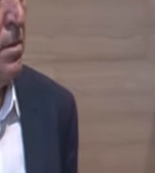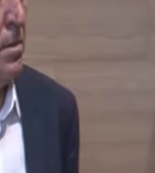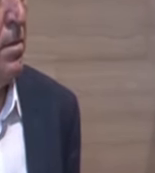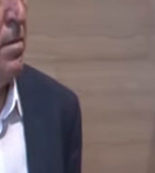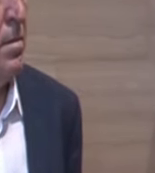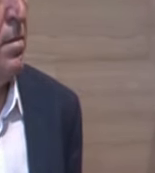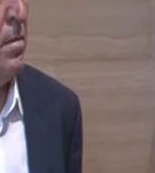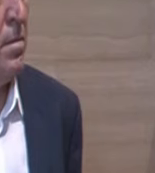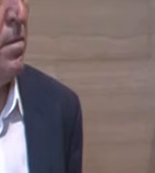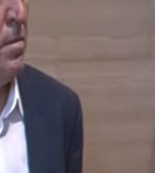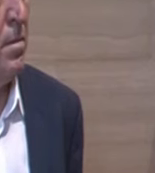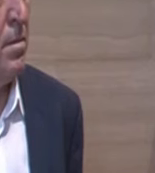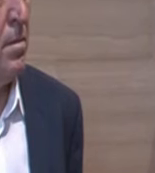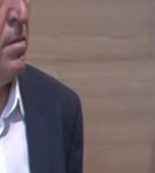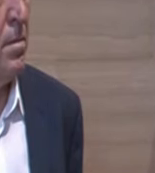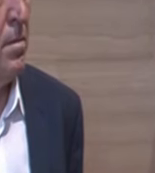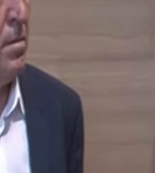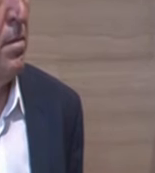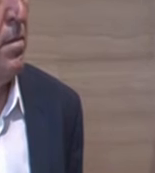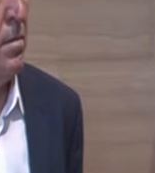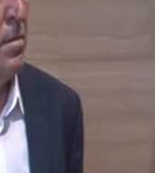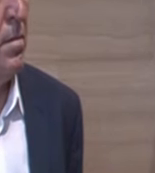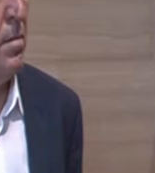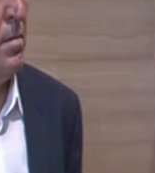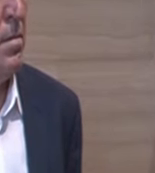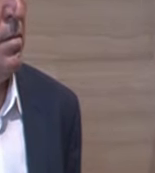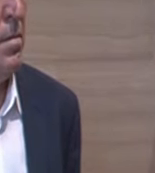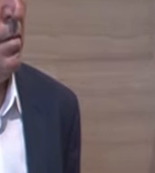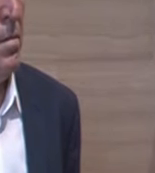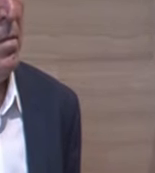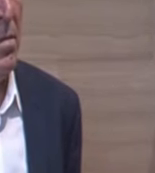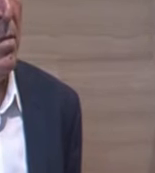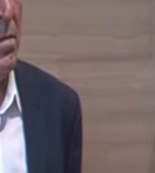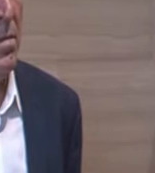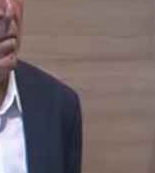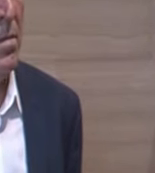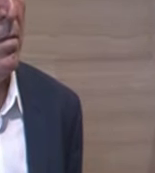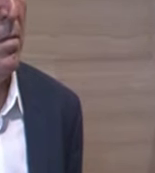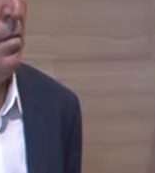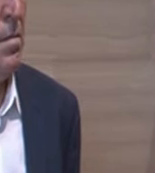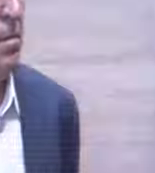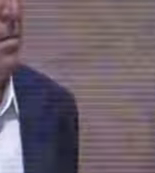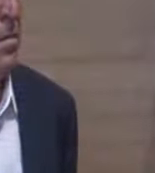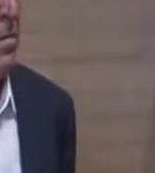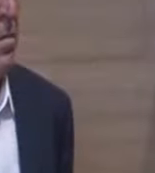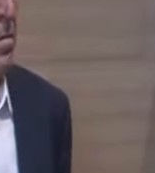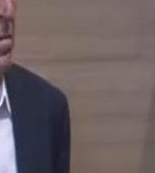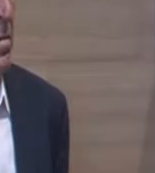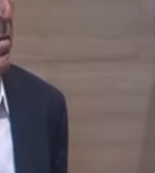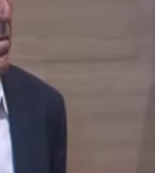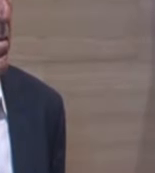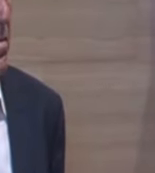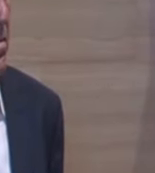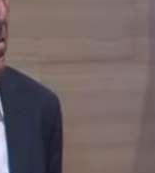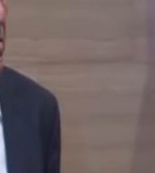اجر نا نقاشات مفيده للغايه لتضيق الفوارق والفراغات